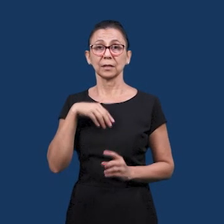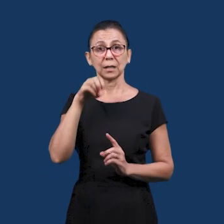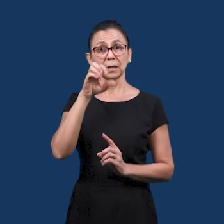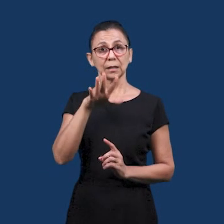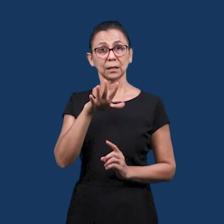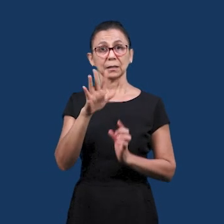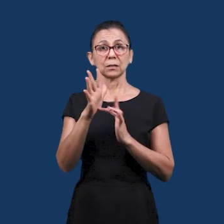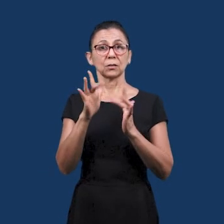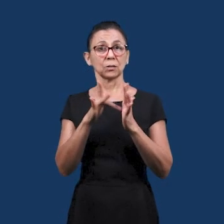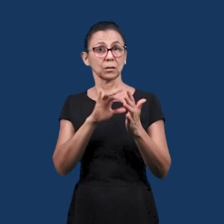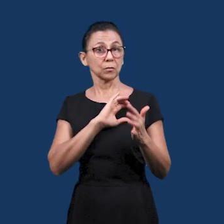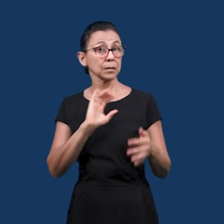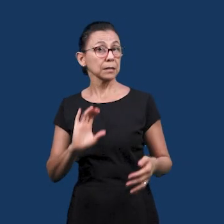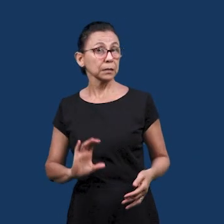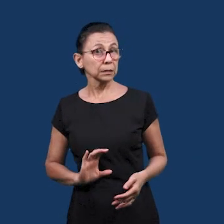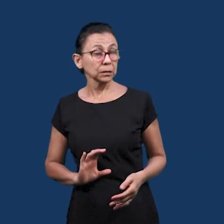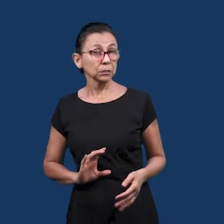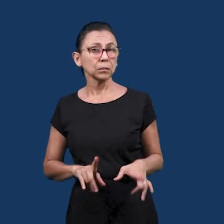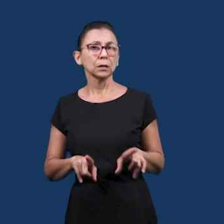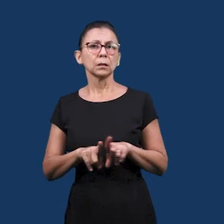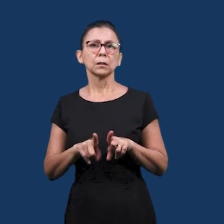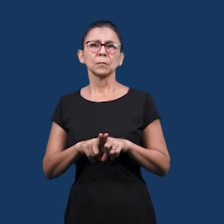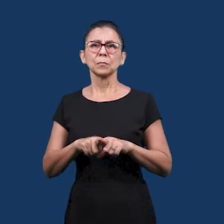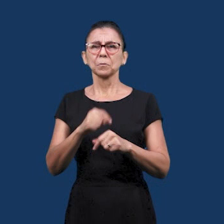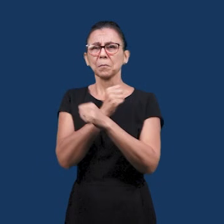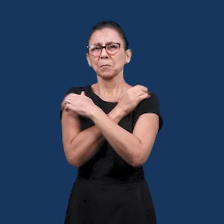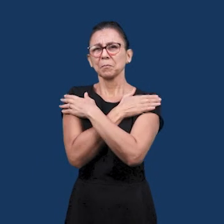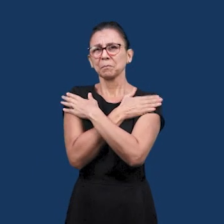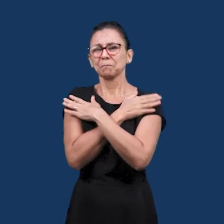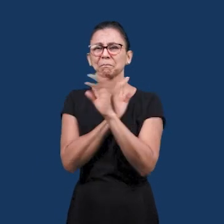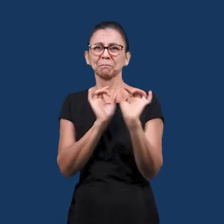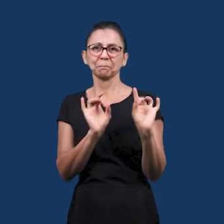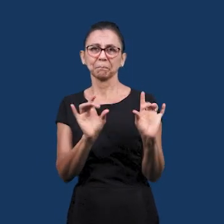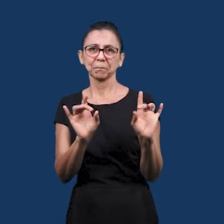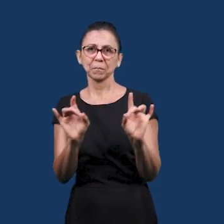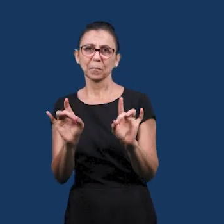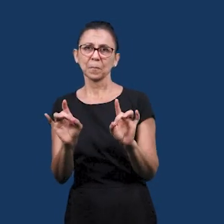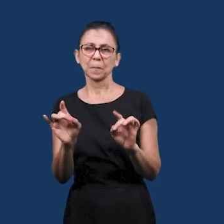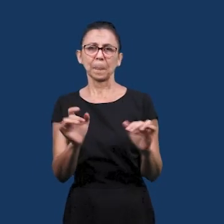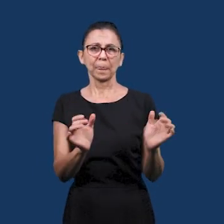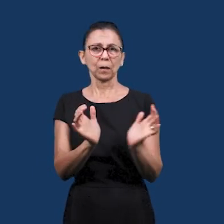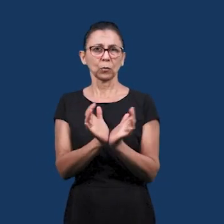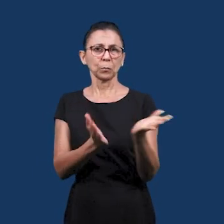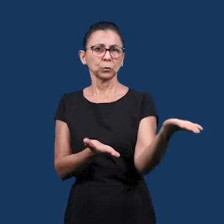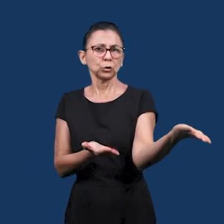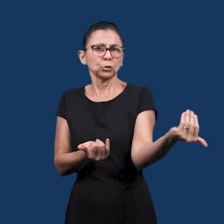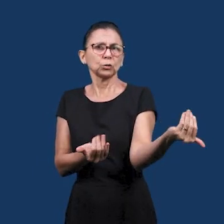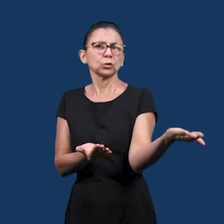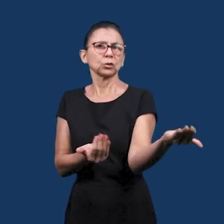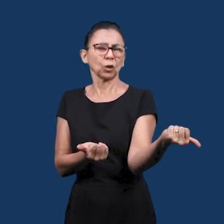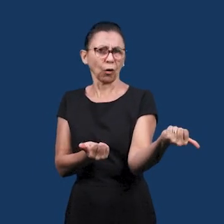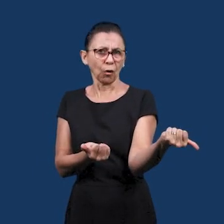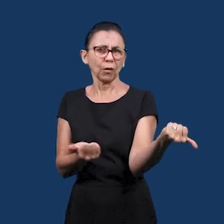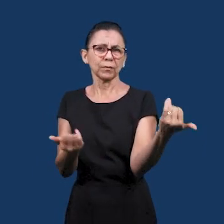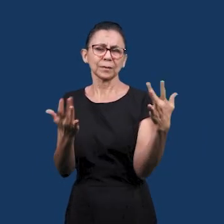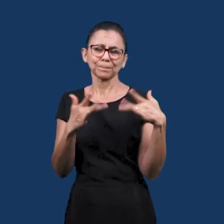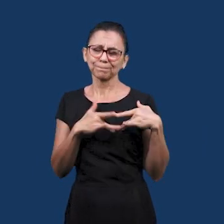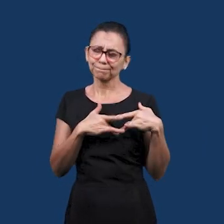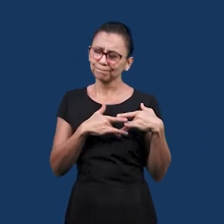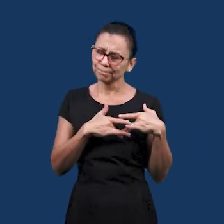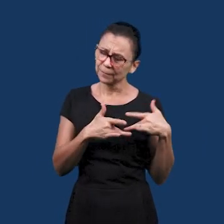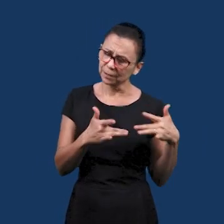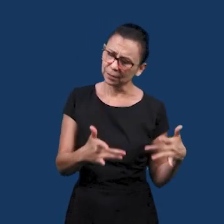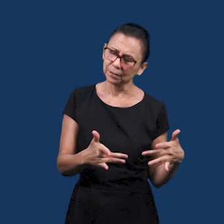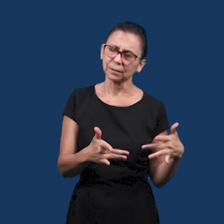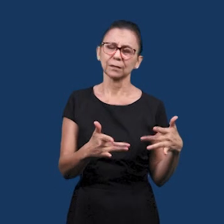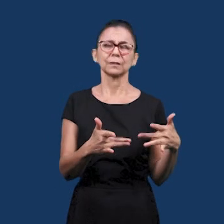Господа Иисуса Христа. И в заключение хотел бы передать особое приветствие нашим возлюбленным